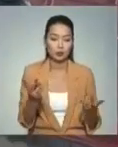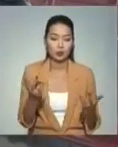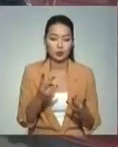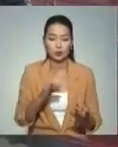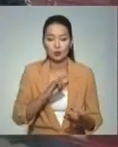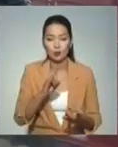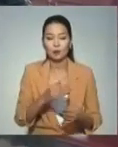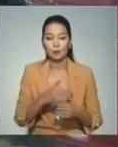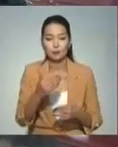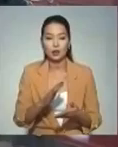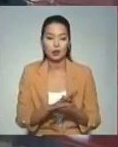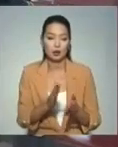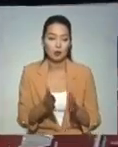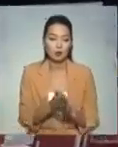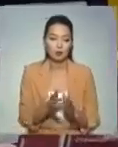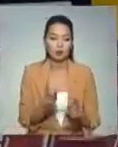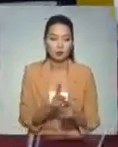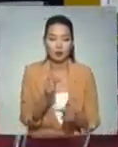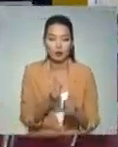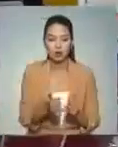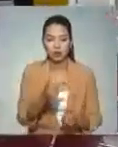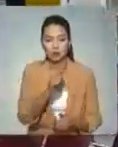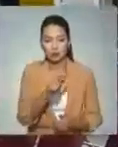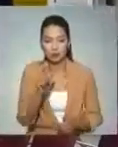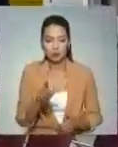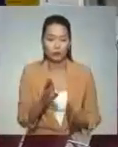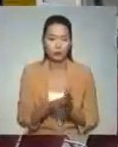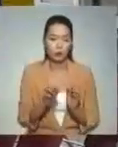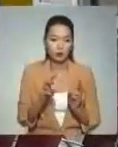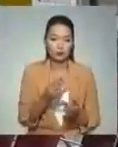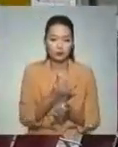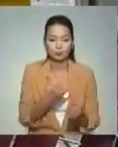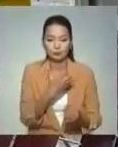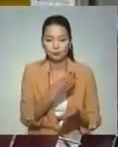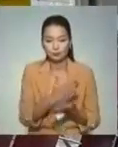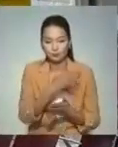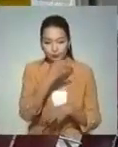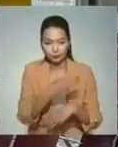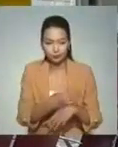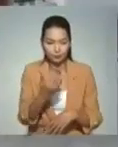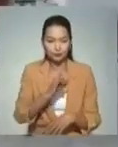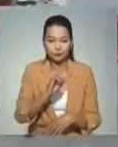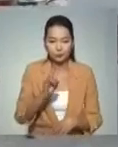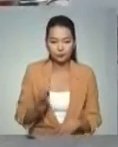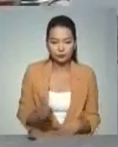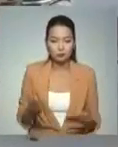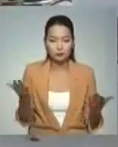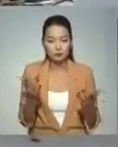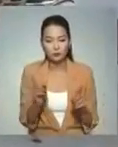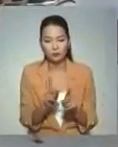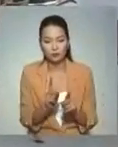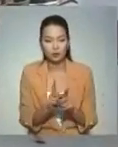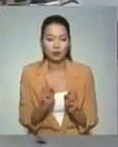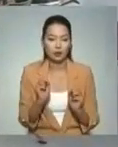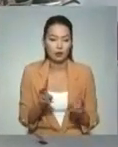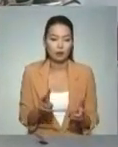рейсі кешіккен жағдайда бұл әр жолаушының қауіпсіздігі үшін дейді. Жауаптылардың айтуынша авиакомпания қандай да бір қауіп